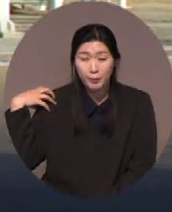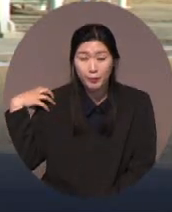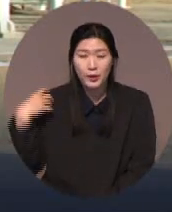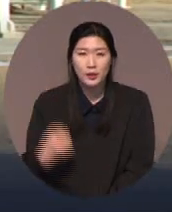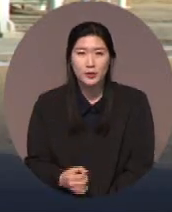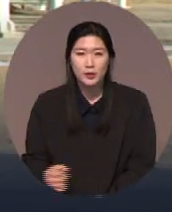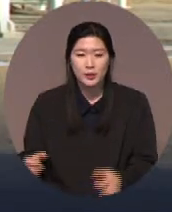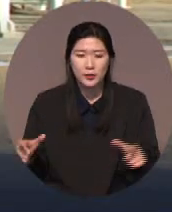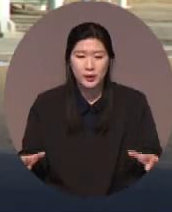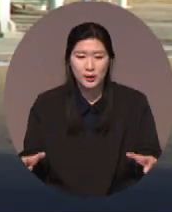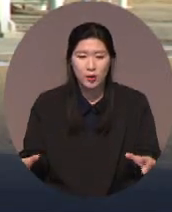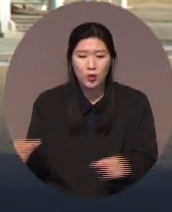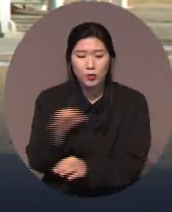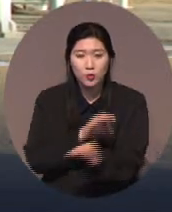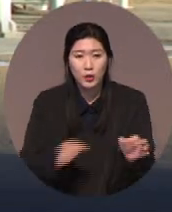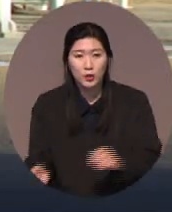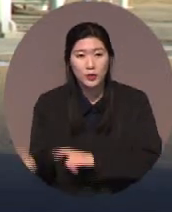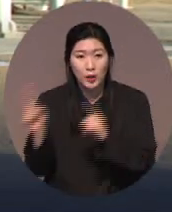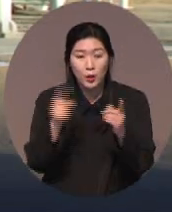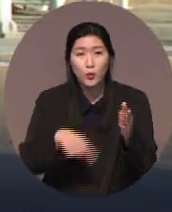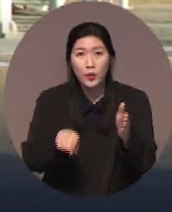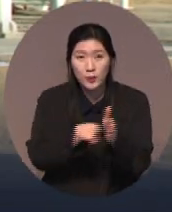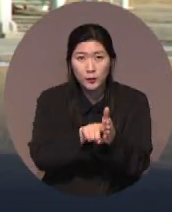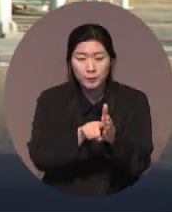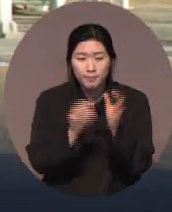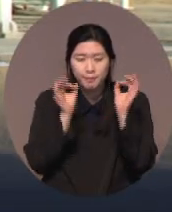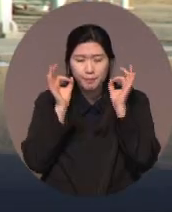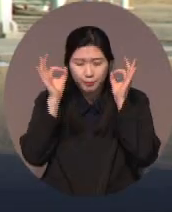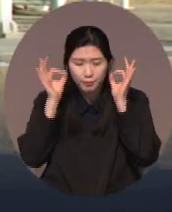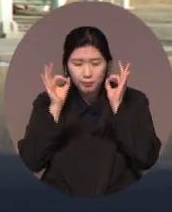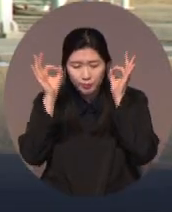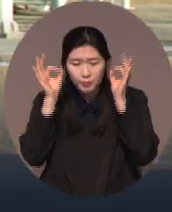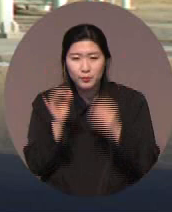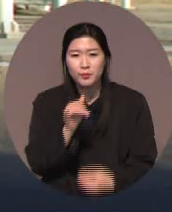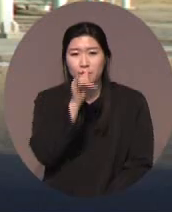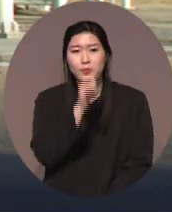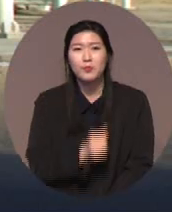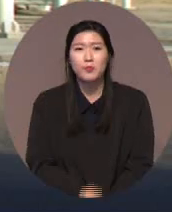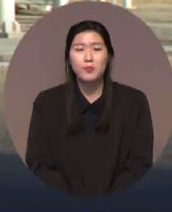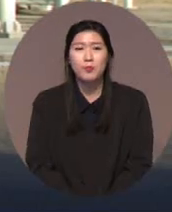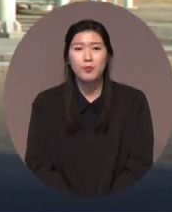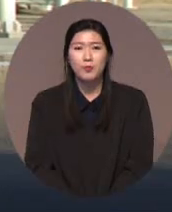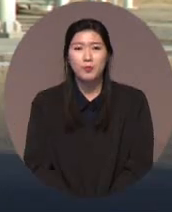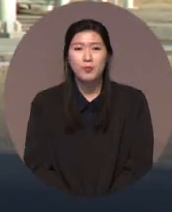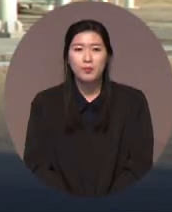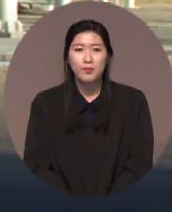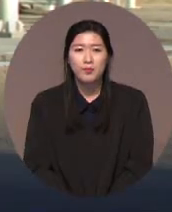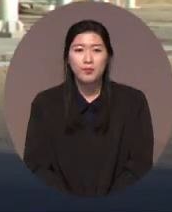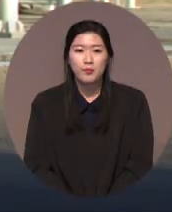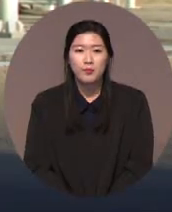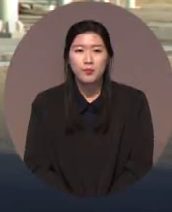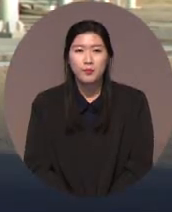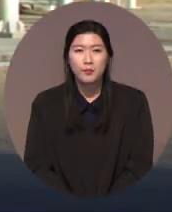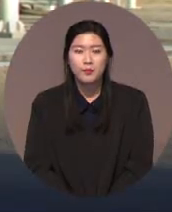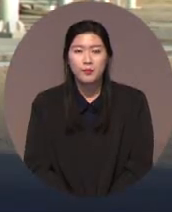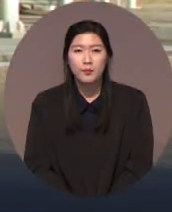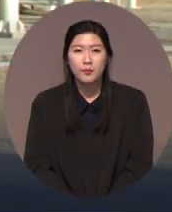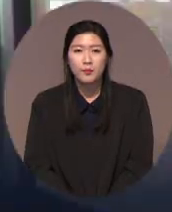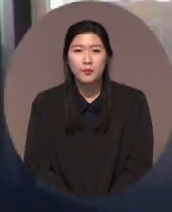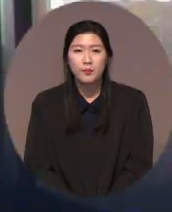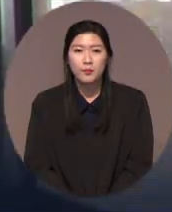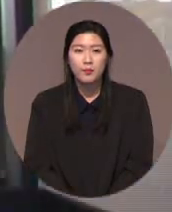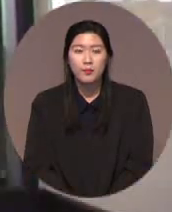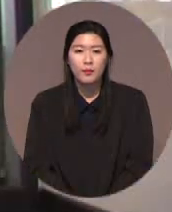경제 성장을 할 수 있는 그러한 어떤 성장 동력의 거점 기관이 되어서 역할을 하려고 하고